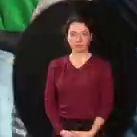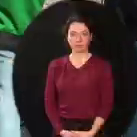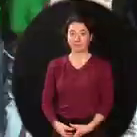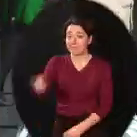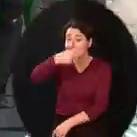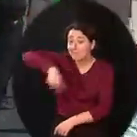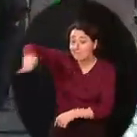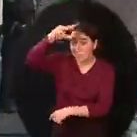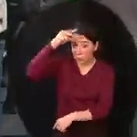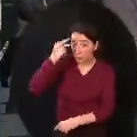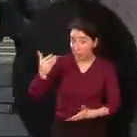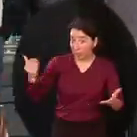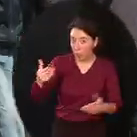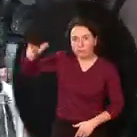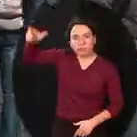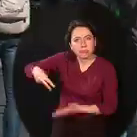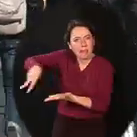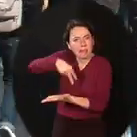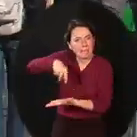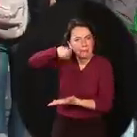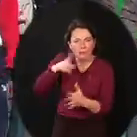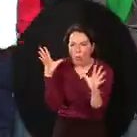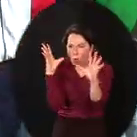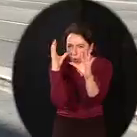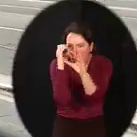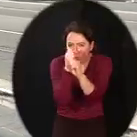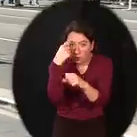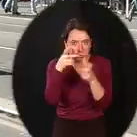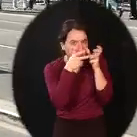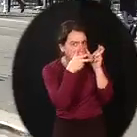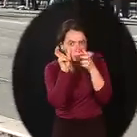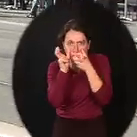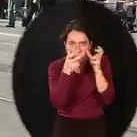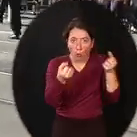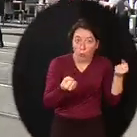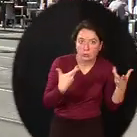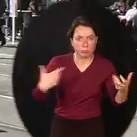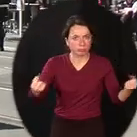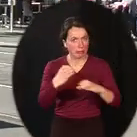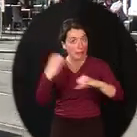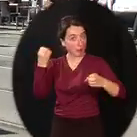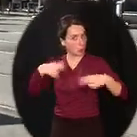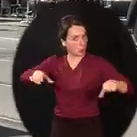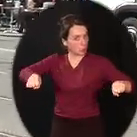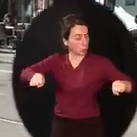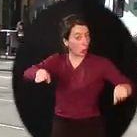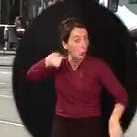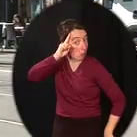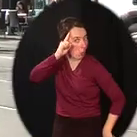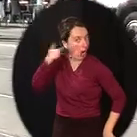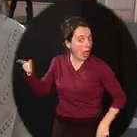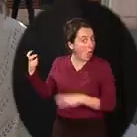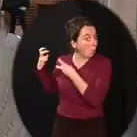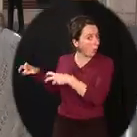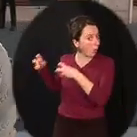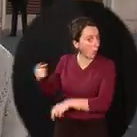Vous l'avez compris, Delphine doit être très concentrée pour regarder attentivement les voitures, les camions ou les scooters. Elle n'a pas le